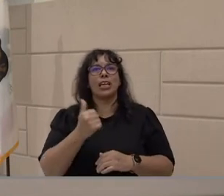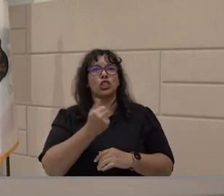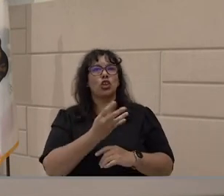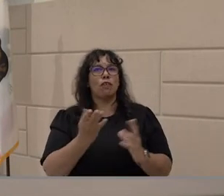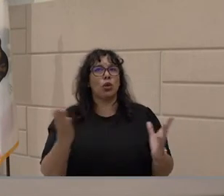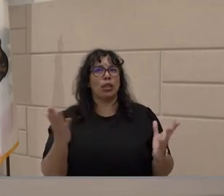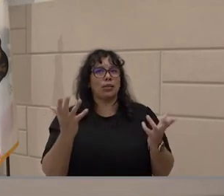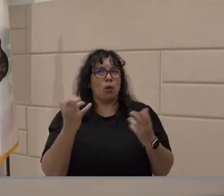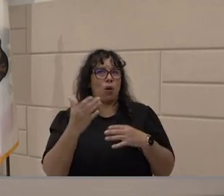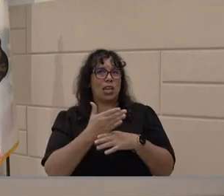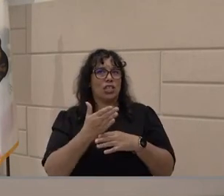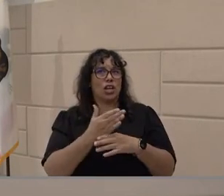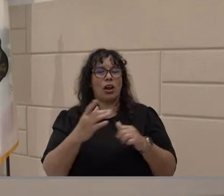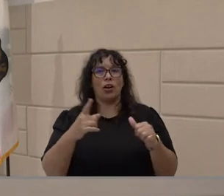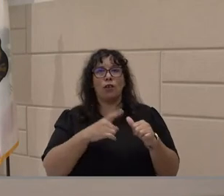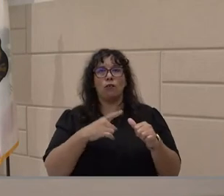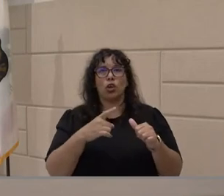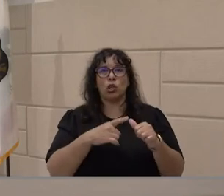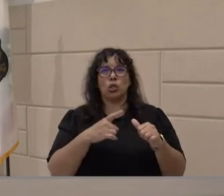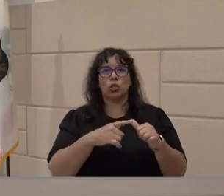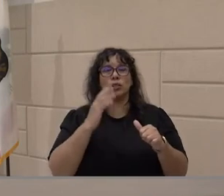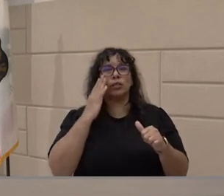สำหรับซะ